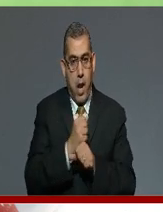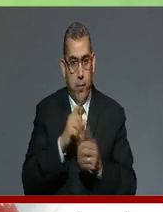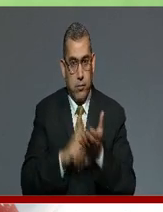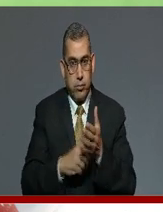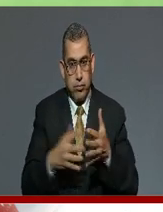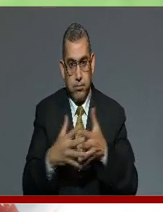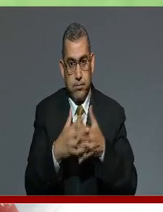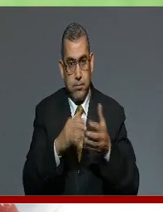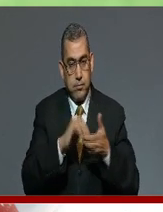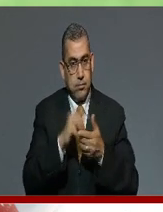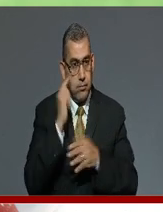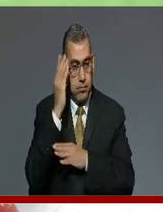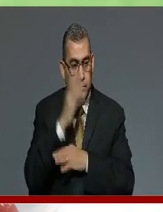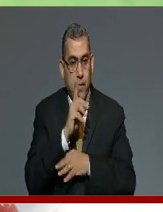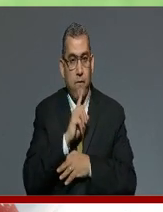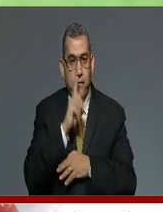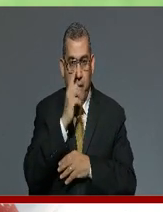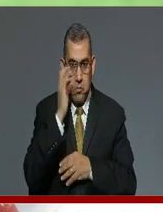اقليميه